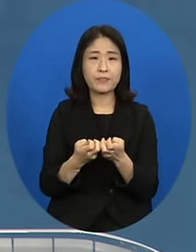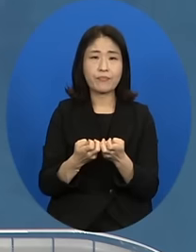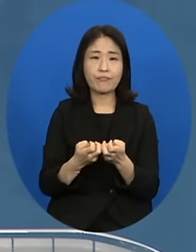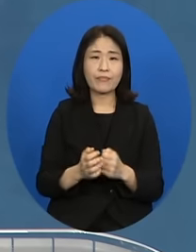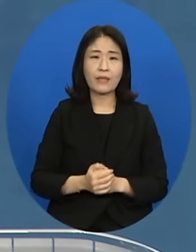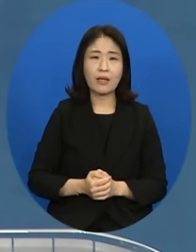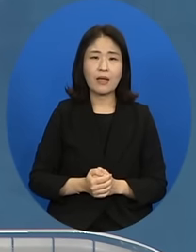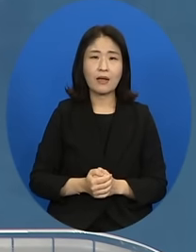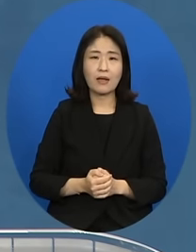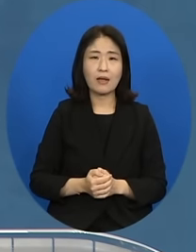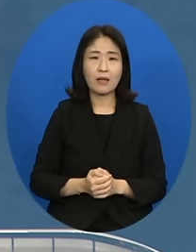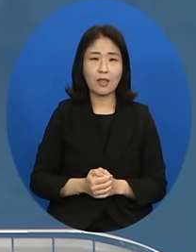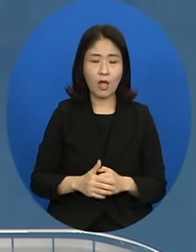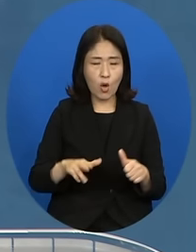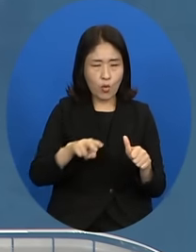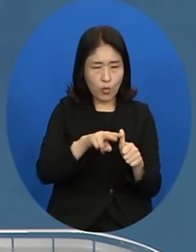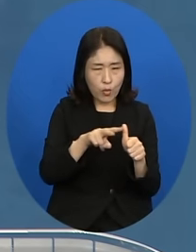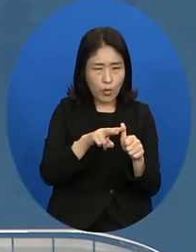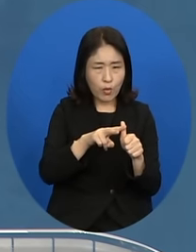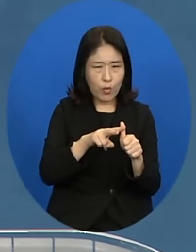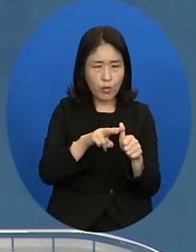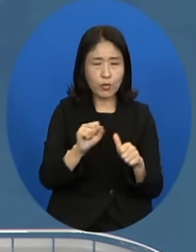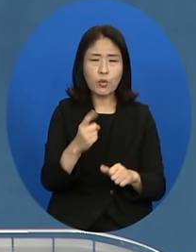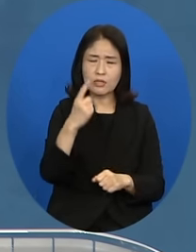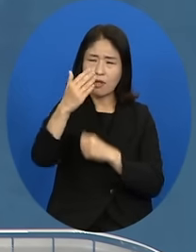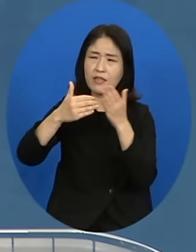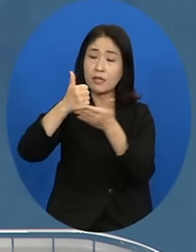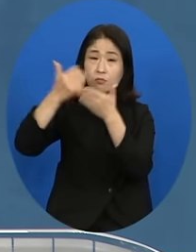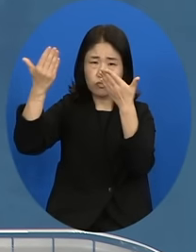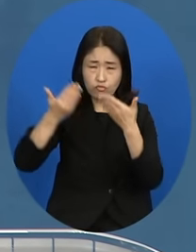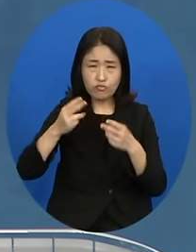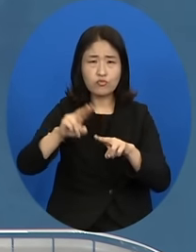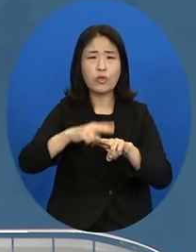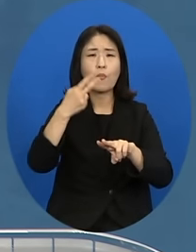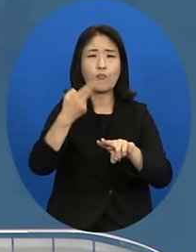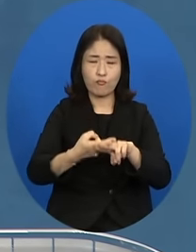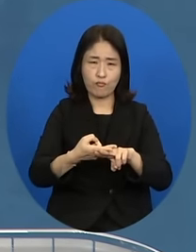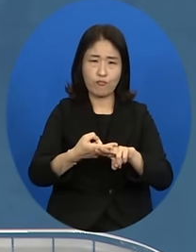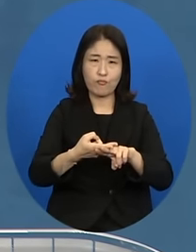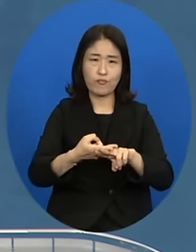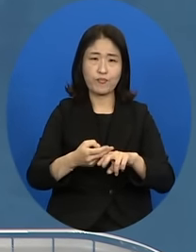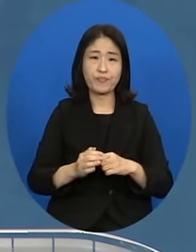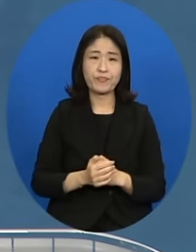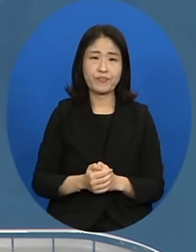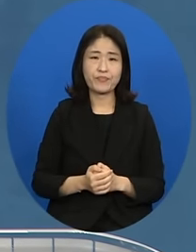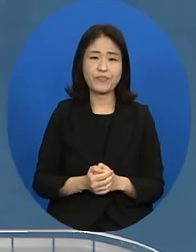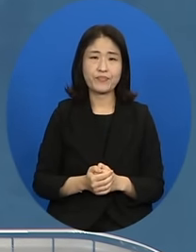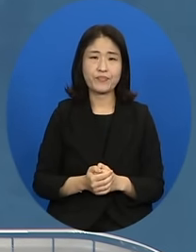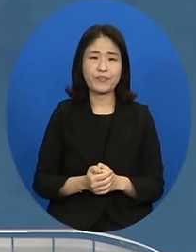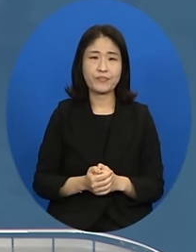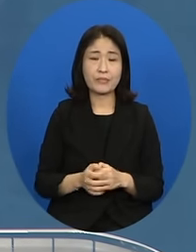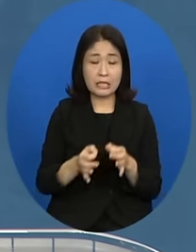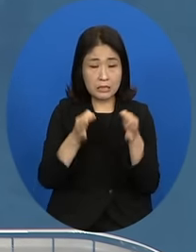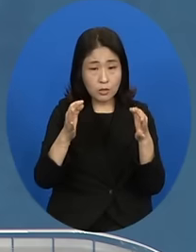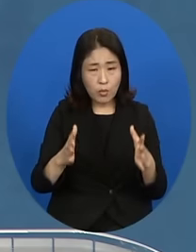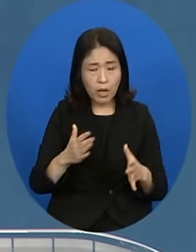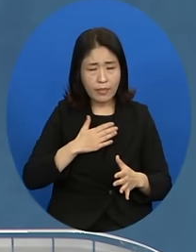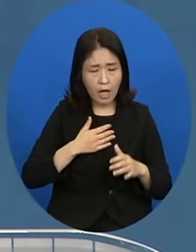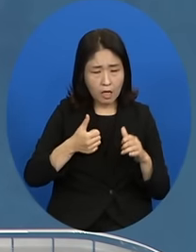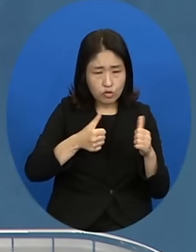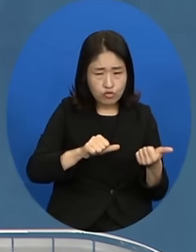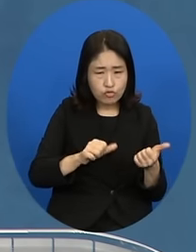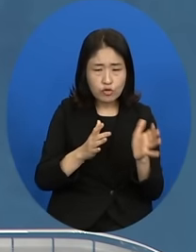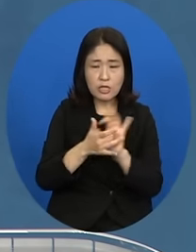하나님께서 서남목자교회를 통해 저에게 주신 선물이에요. 그동안 나는 죽고 예수로 사는 복음에